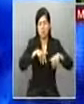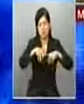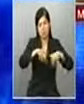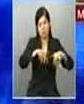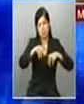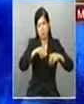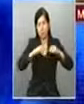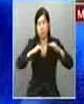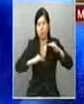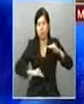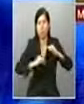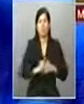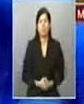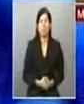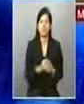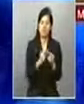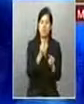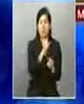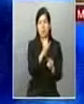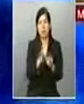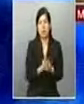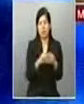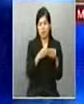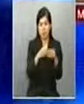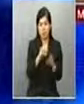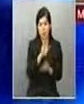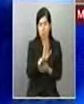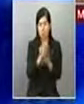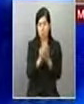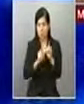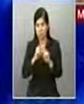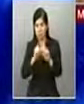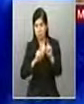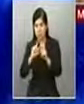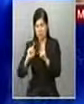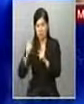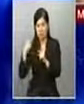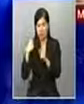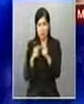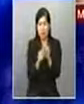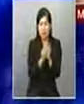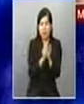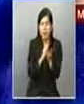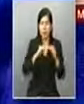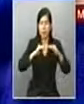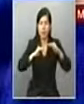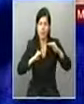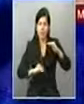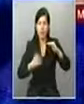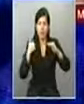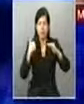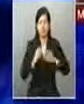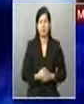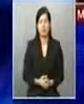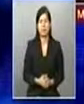เป็นไปได้นะครับที่หลายๆโบรกก็จะมีการปรับลดประมาณการกำไรสุทธิของบริษัทจดทะเบียนลงด้วยอีกครั้งนะครับ